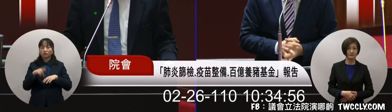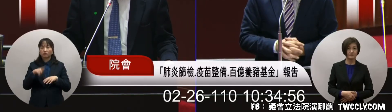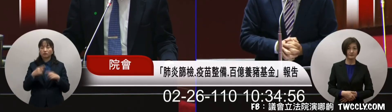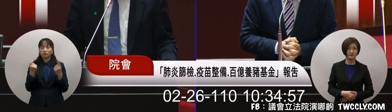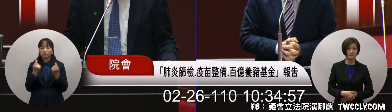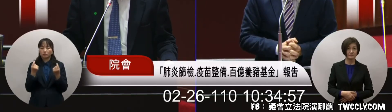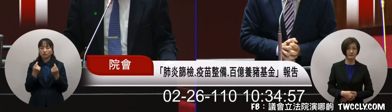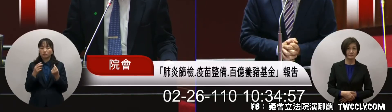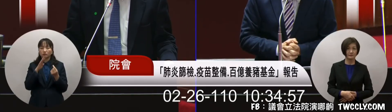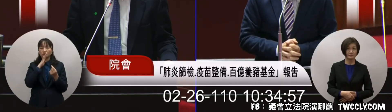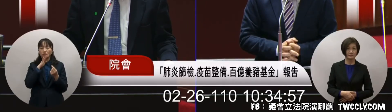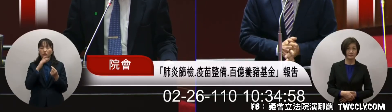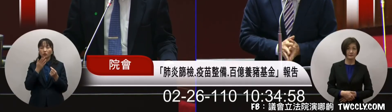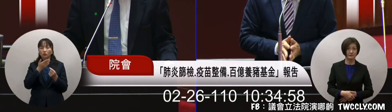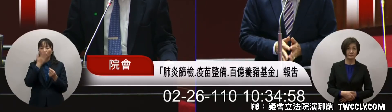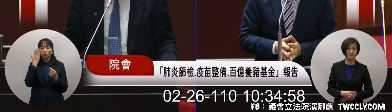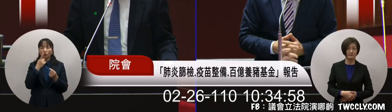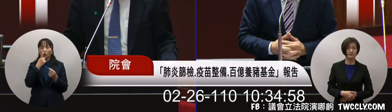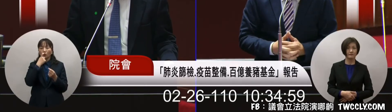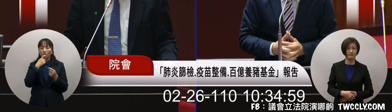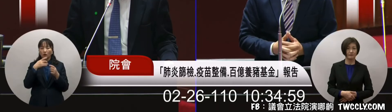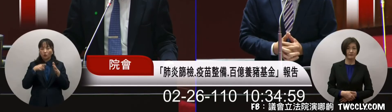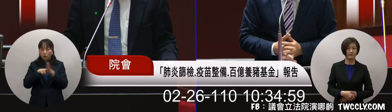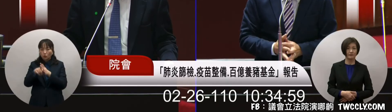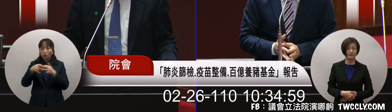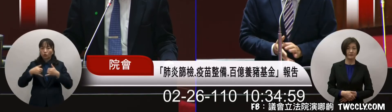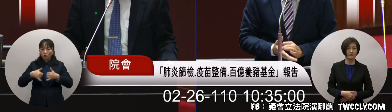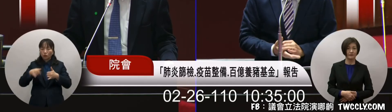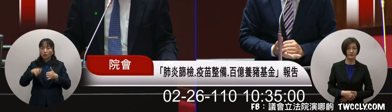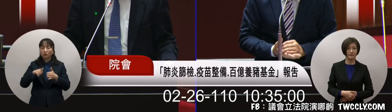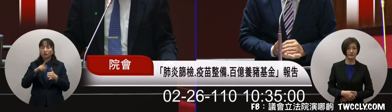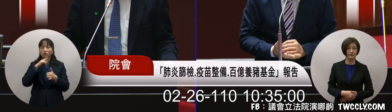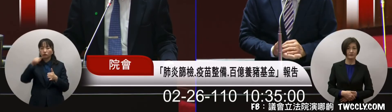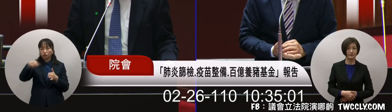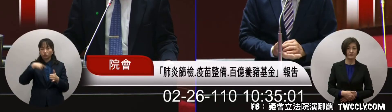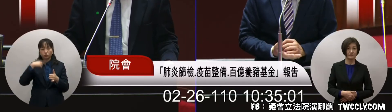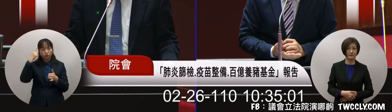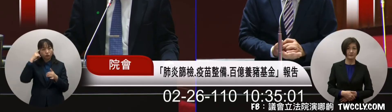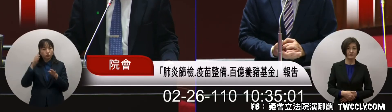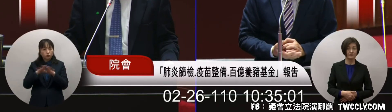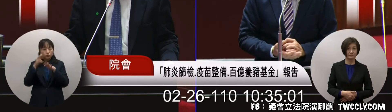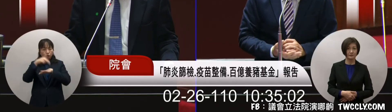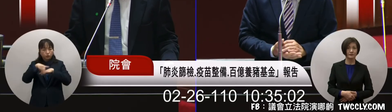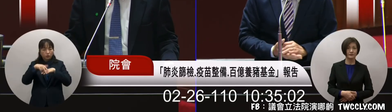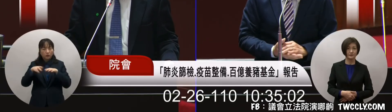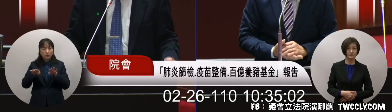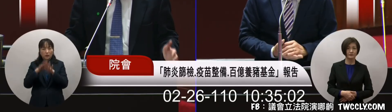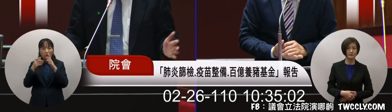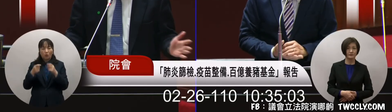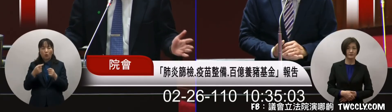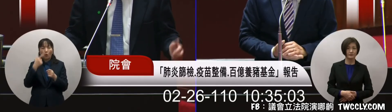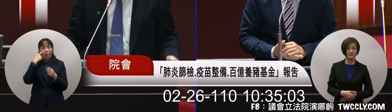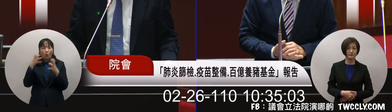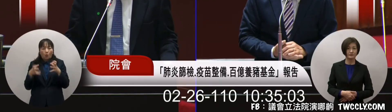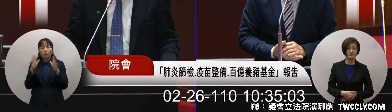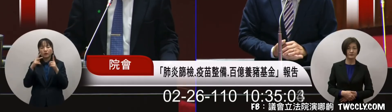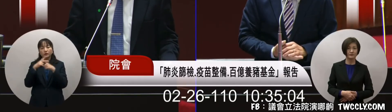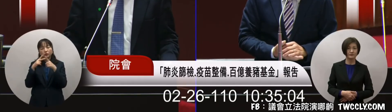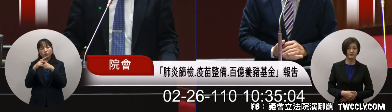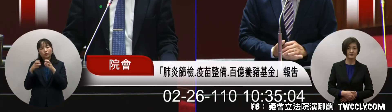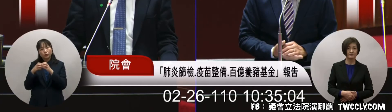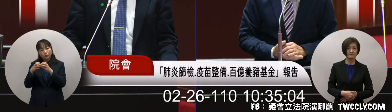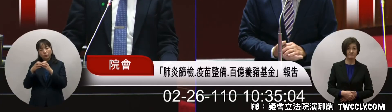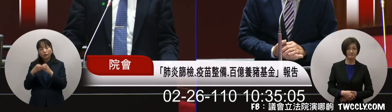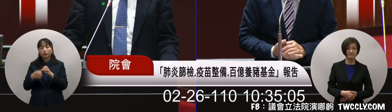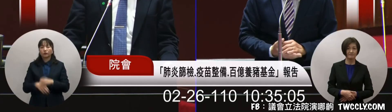点像是这样一个旅游的绿色通道。好，但是我们开始，双方还希望开始的规模不要太大，那逐步再来放大。